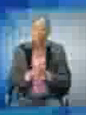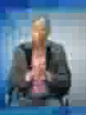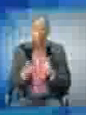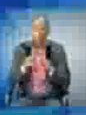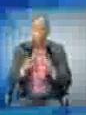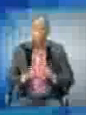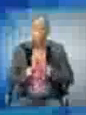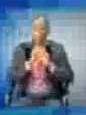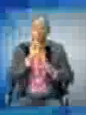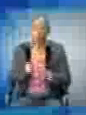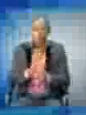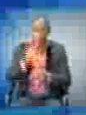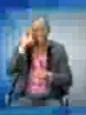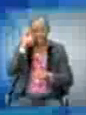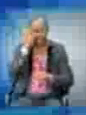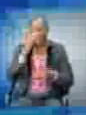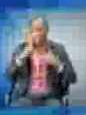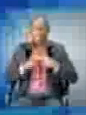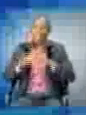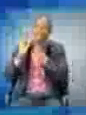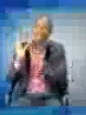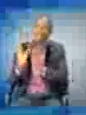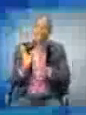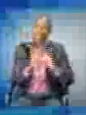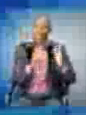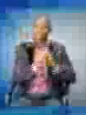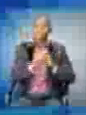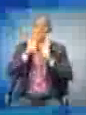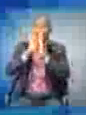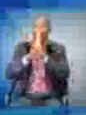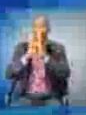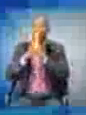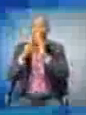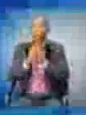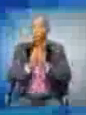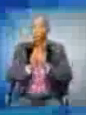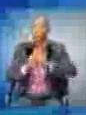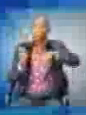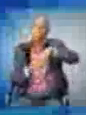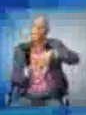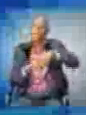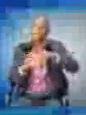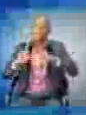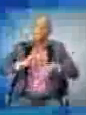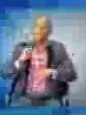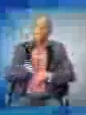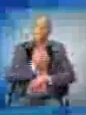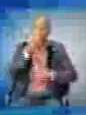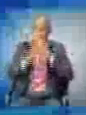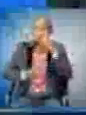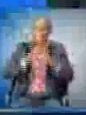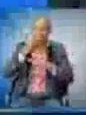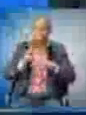Comme promis, le gouverneur a réhabilité la clôture du stade Kikula de Likasi en les visitant le